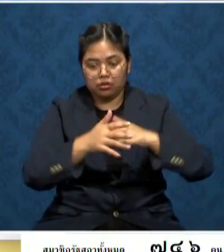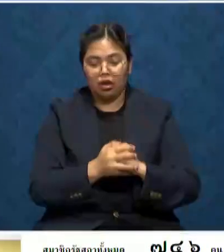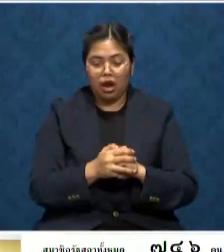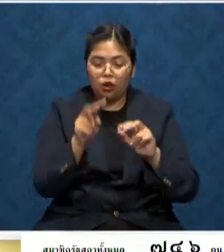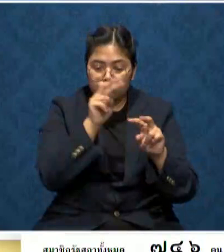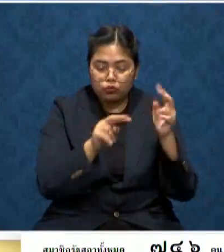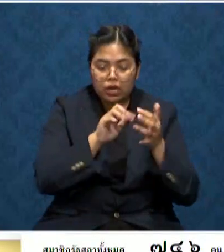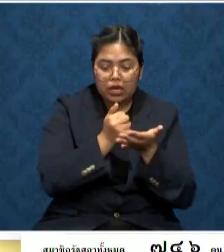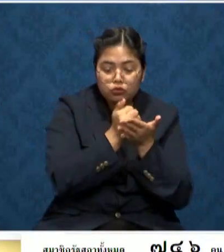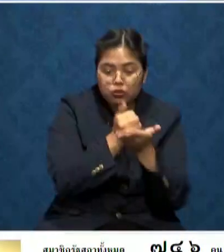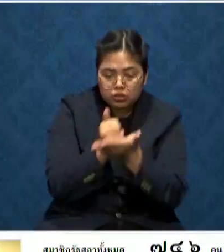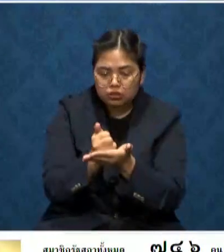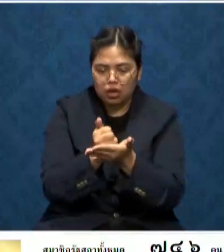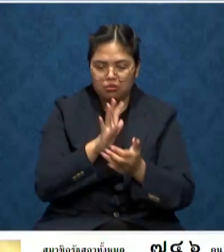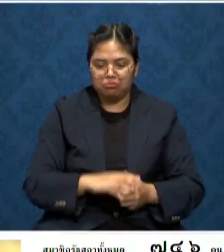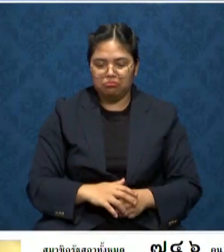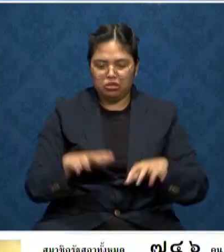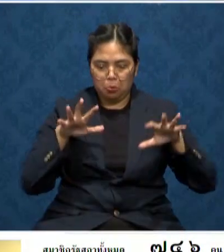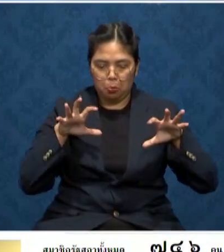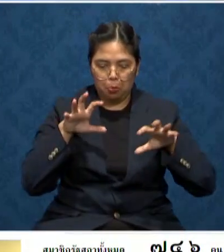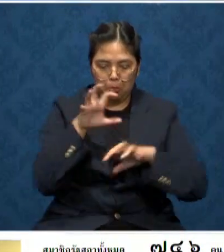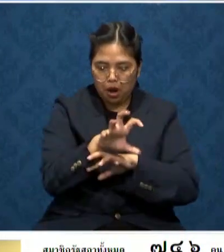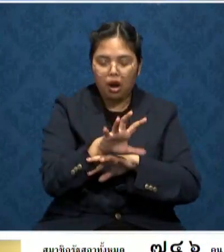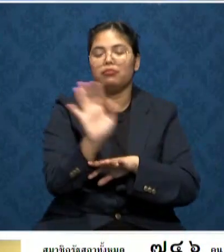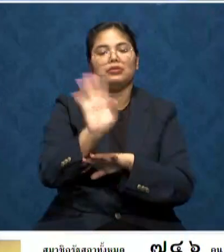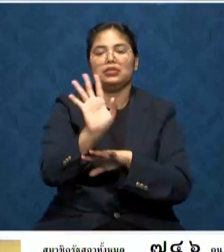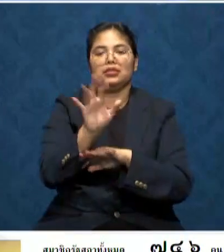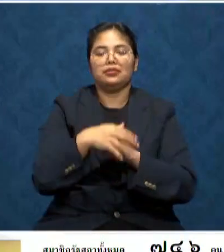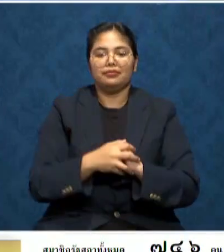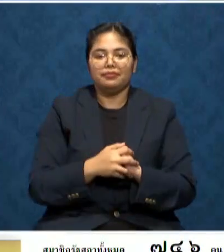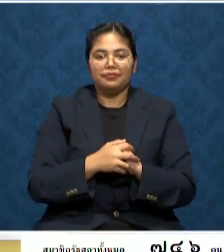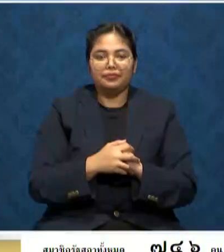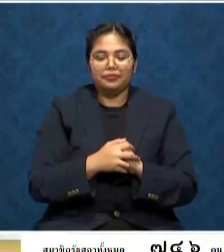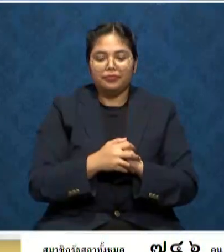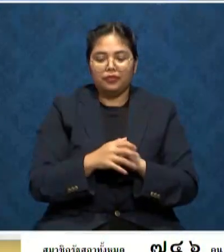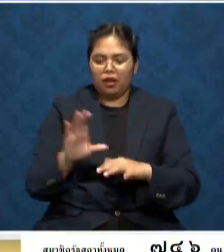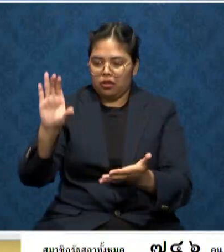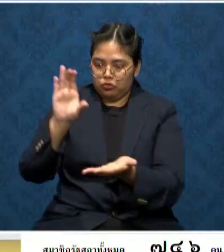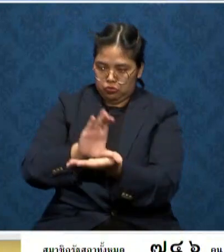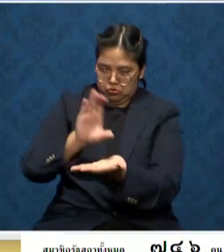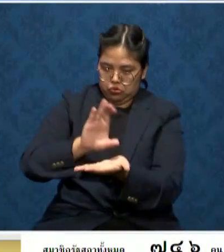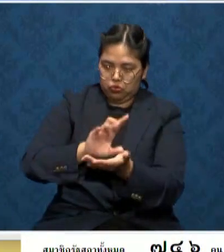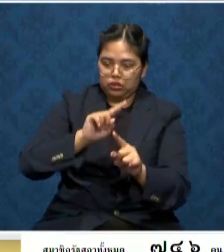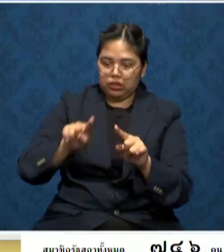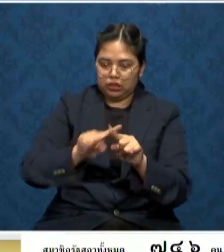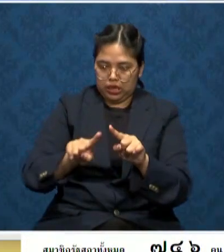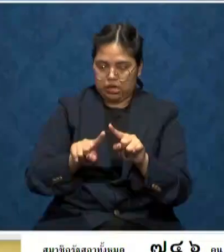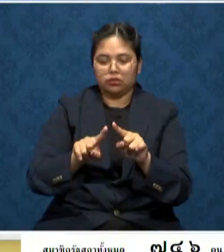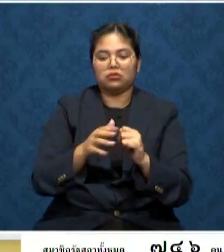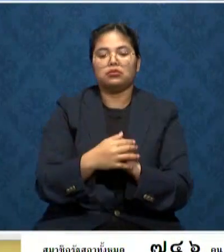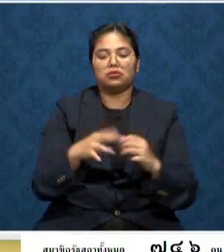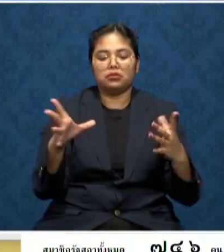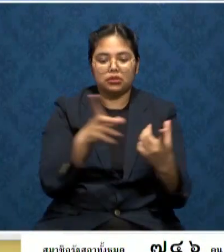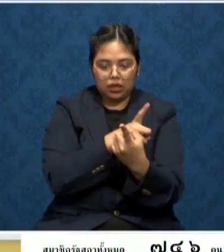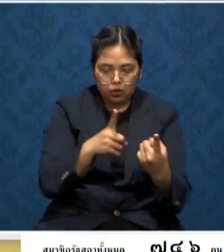นโดยมากแร้วัฐมักจะจบมือกับฝ่ายทุนแต่ทานอยาลืมว่า สังคมมีสามพรงอำนาจนะครับ